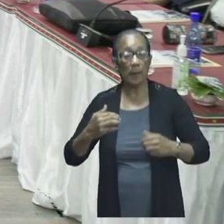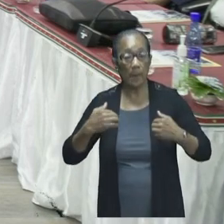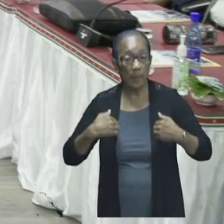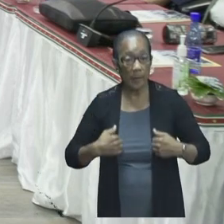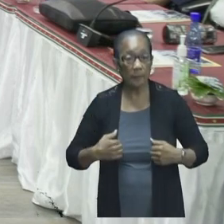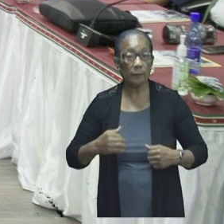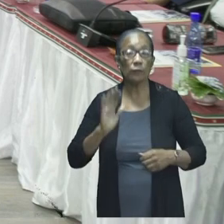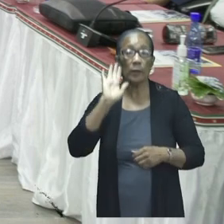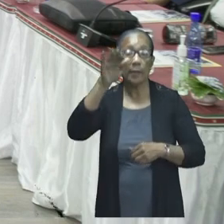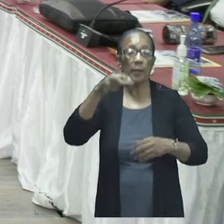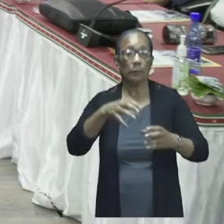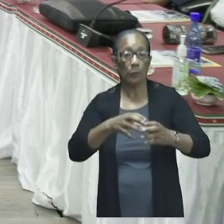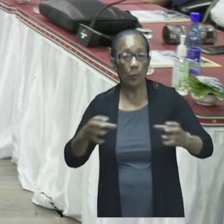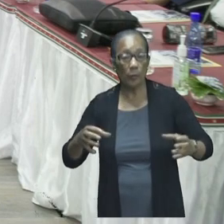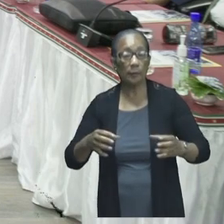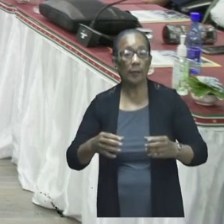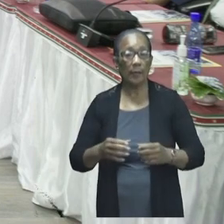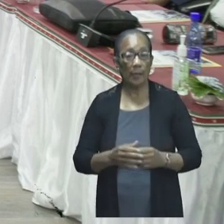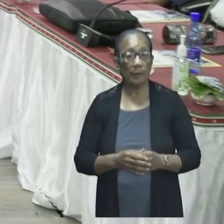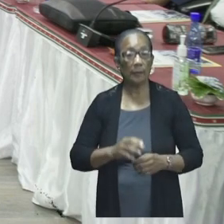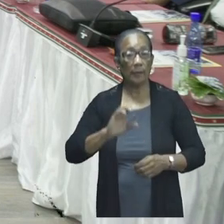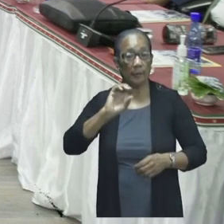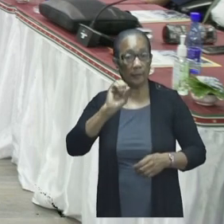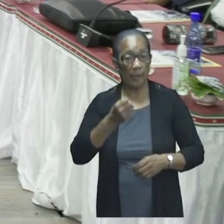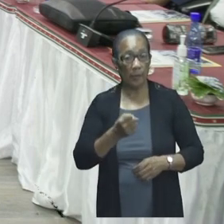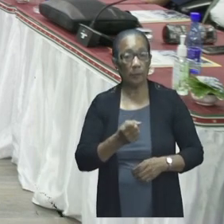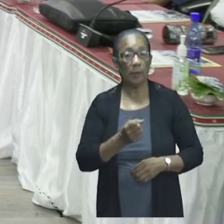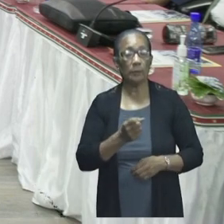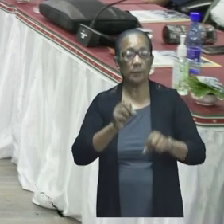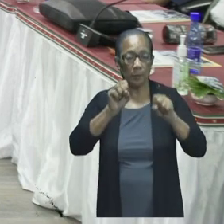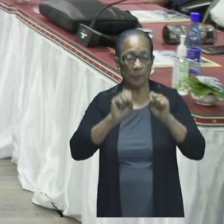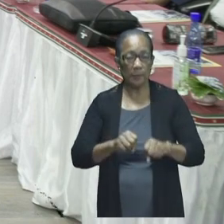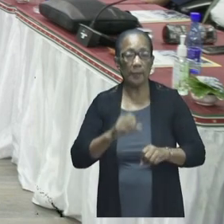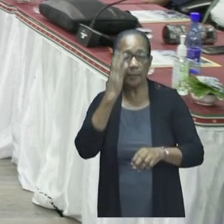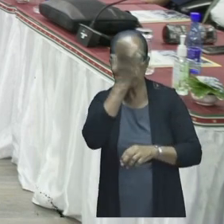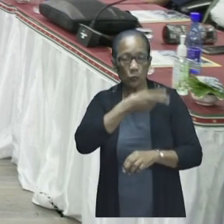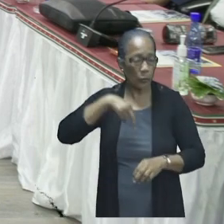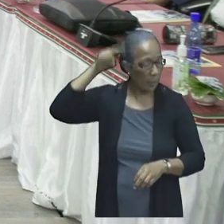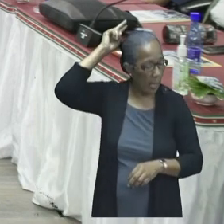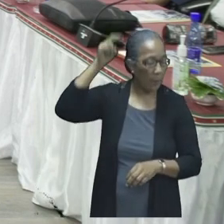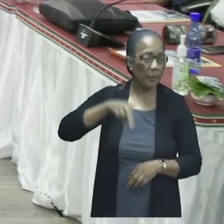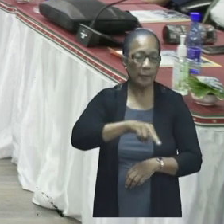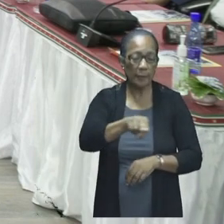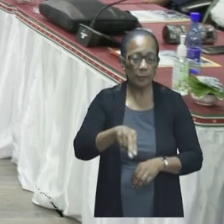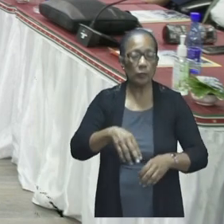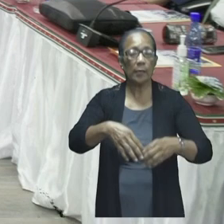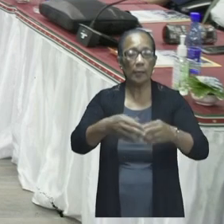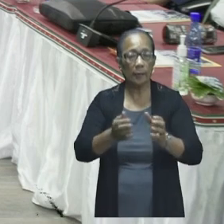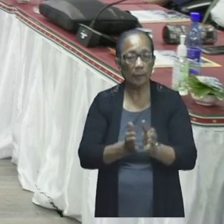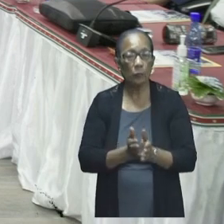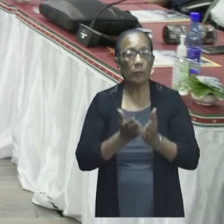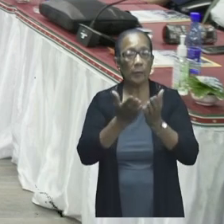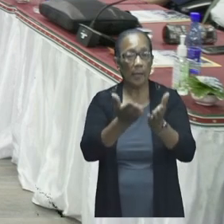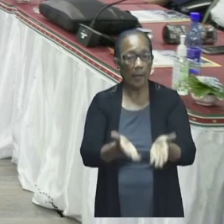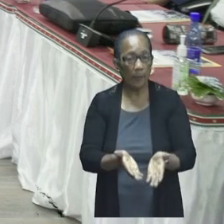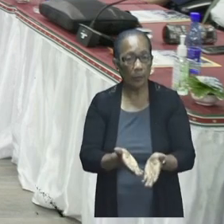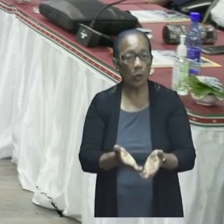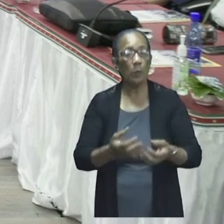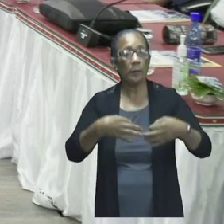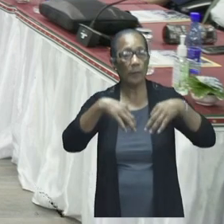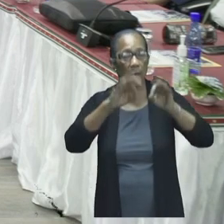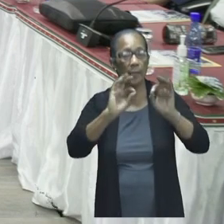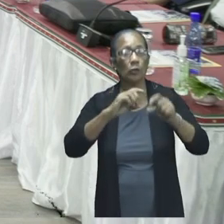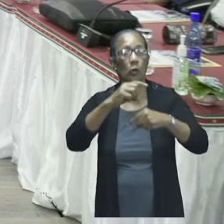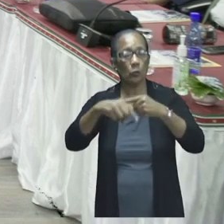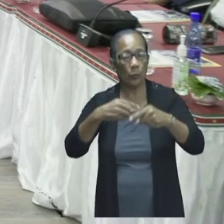ook al natuurlijk arm kan nadert en daarom heb beslist dat suriname een nationaal team moet hebben om als carl k-rudd beleid te gaan ontwikkelen